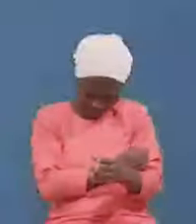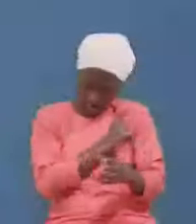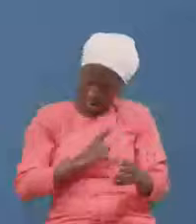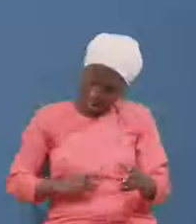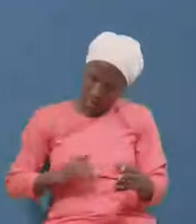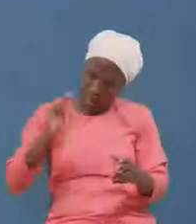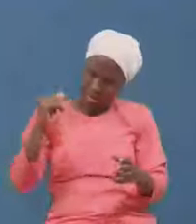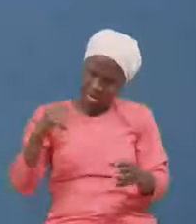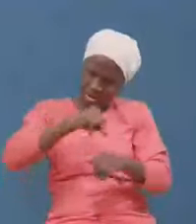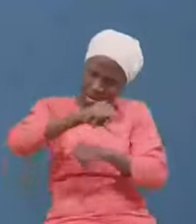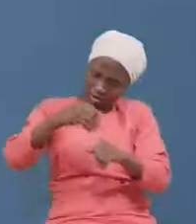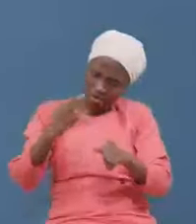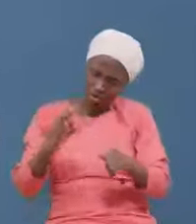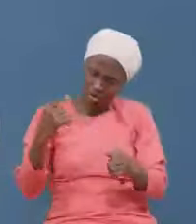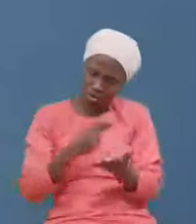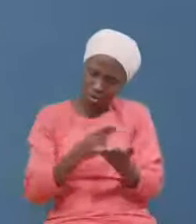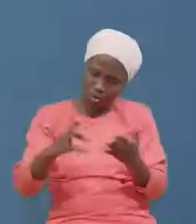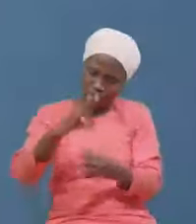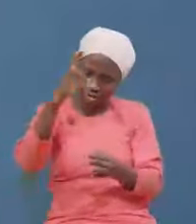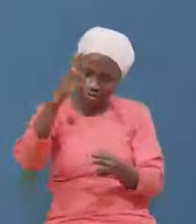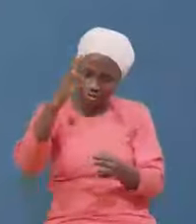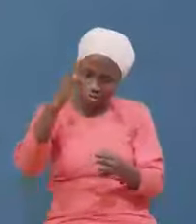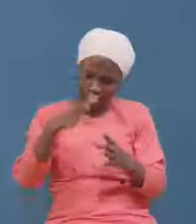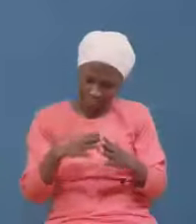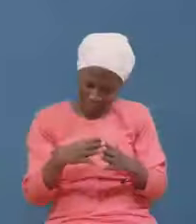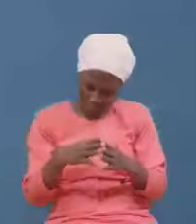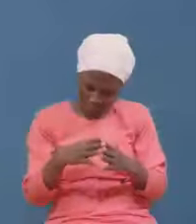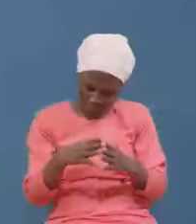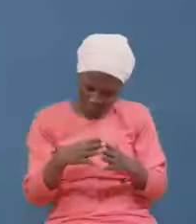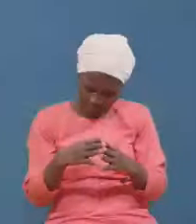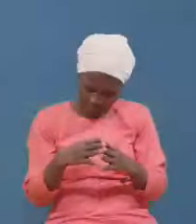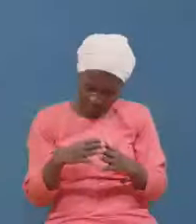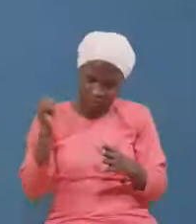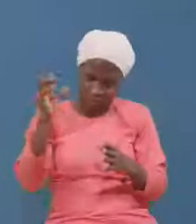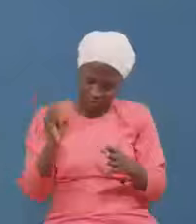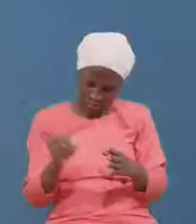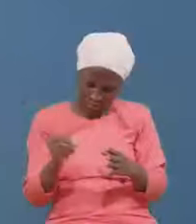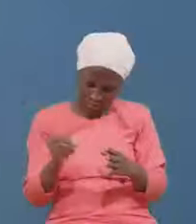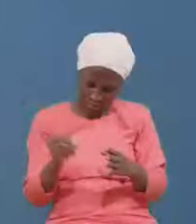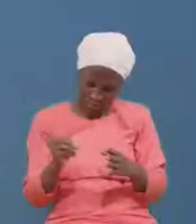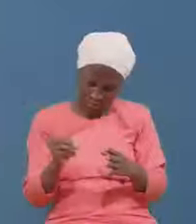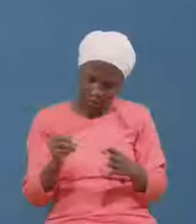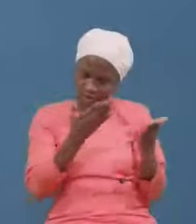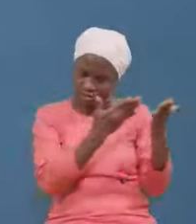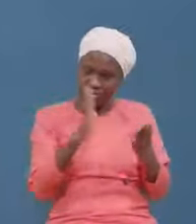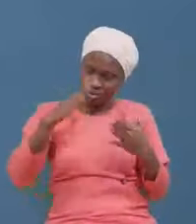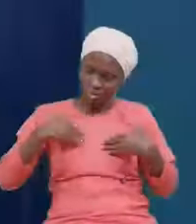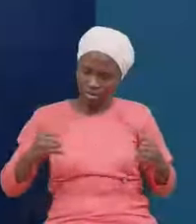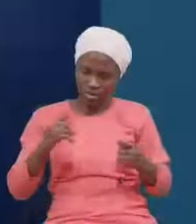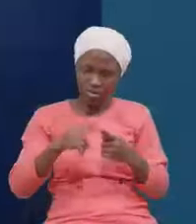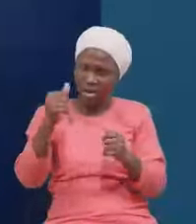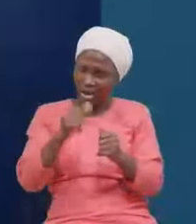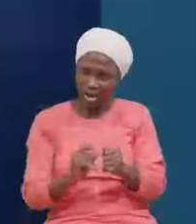the anointing of your Holy Ghost. ప్రభువా మీ పరిశుద్ధాత్మ అభిషేకముతో. I send forth your healing to everyone